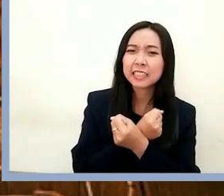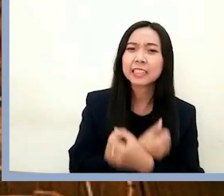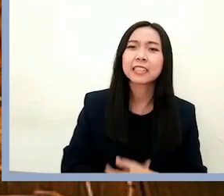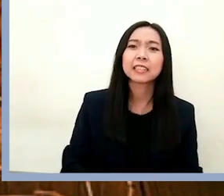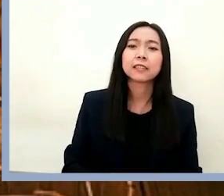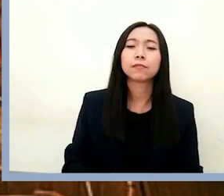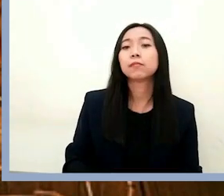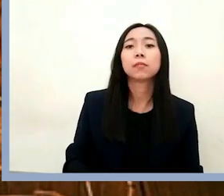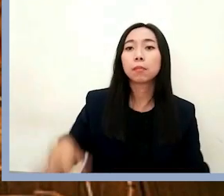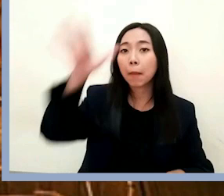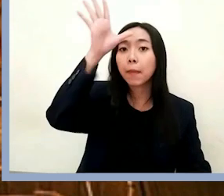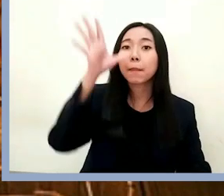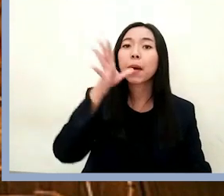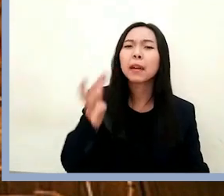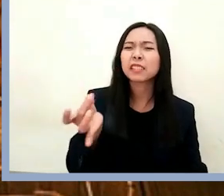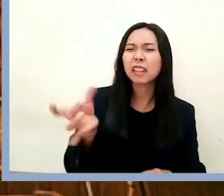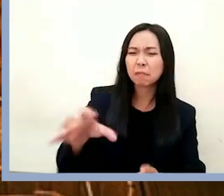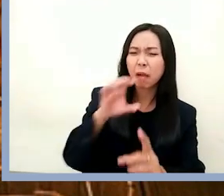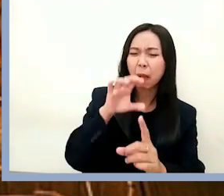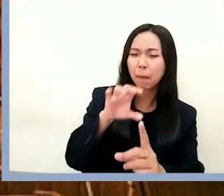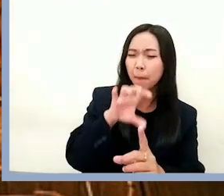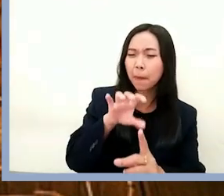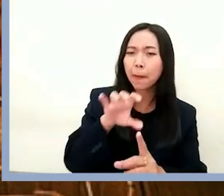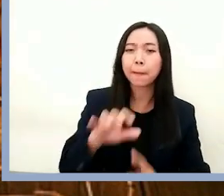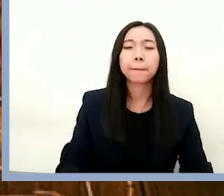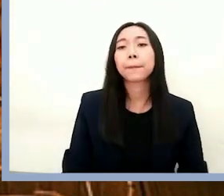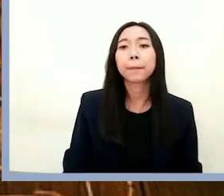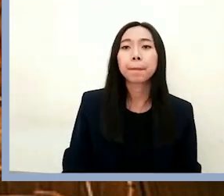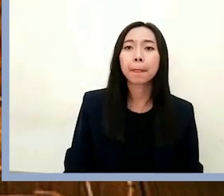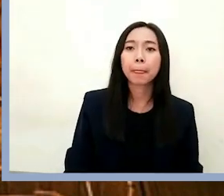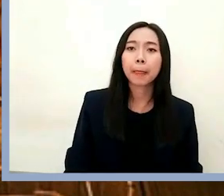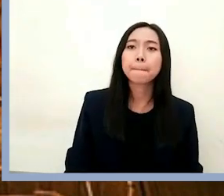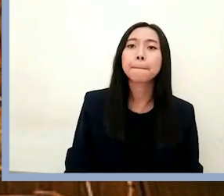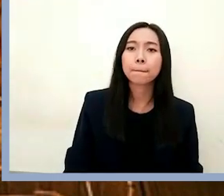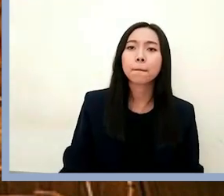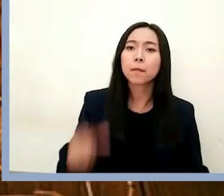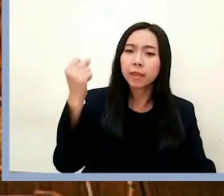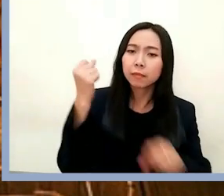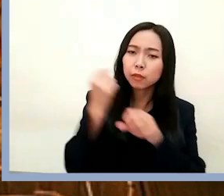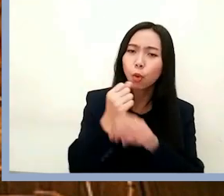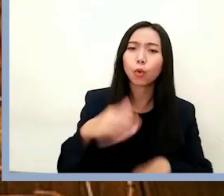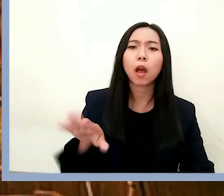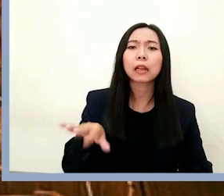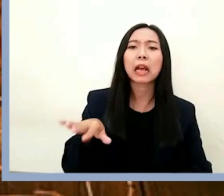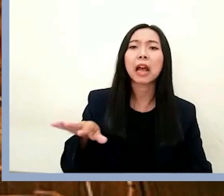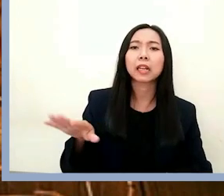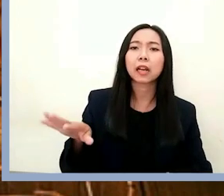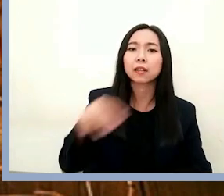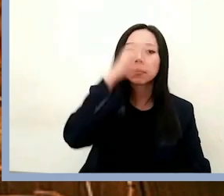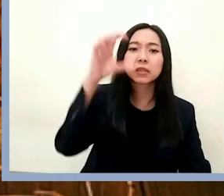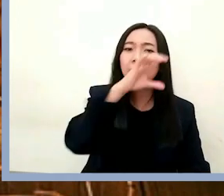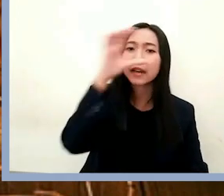membully bukan saja mendorong anak-anak bertumpu dalam pelarian yang duniawi